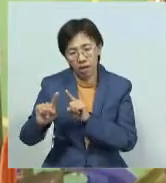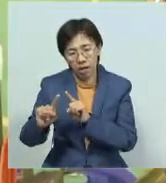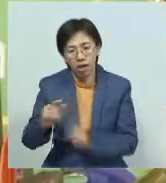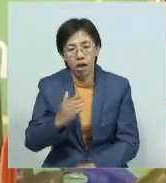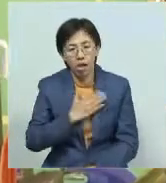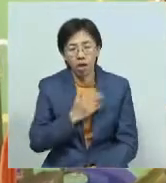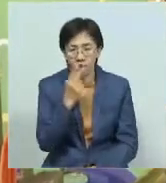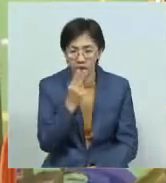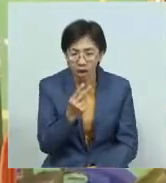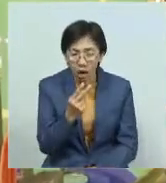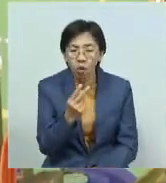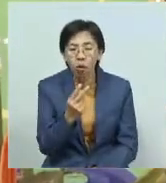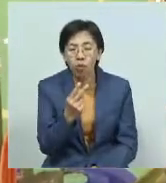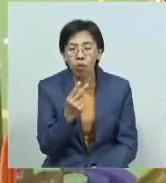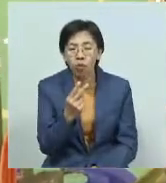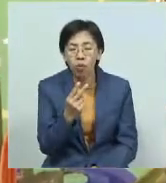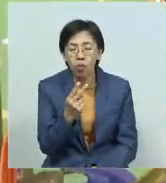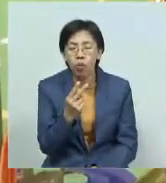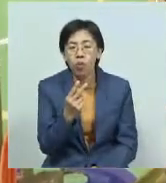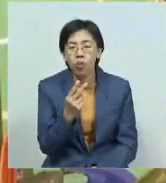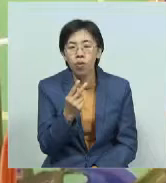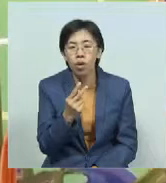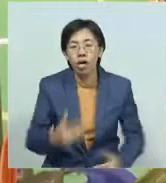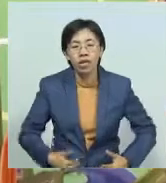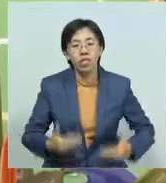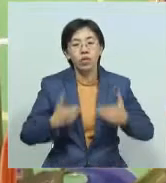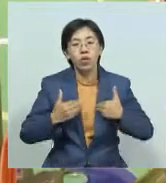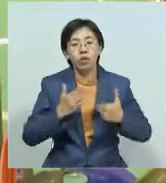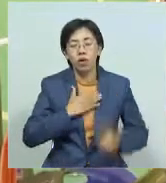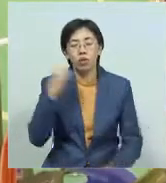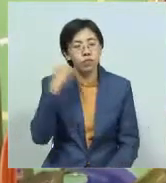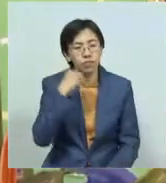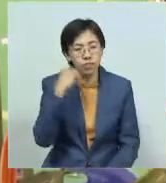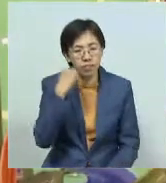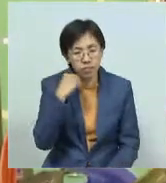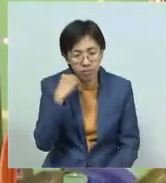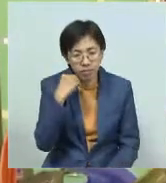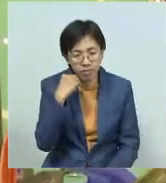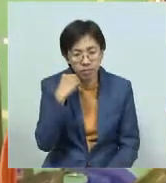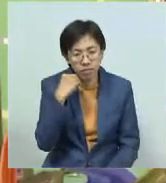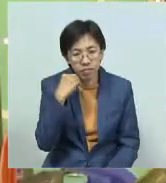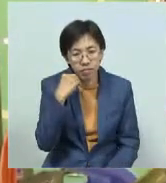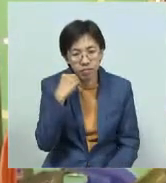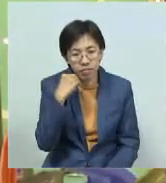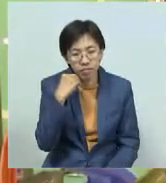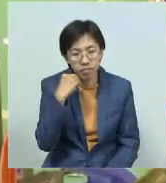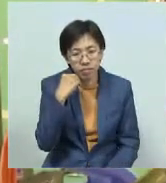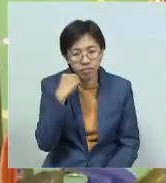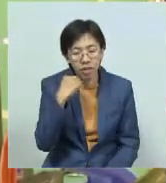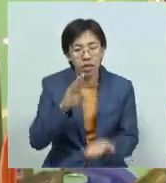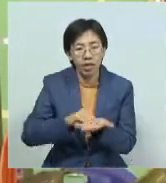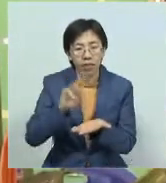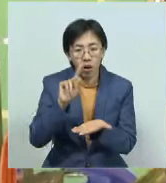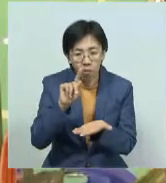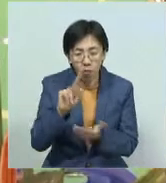ราจะเห็นว่าในปัจจุบันเนี่ยนะครับในชีวิตเราเนี่ยทุกอย่างเนี่ยจะขึ้นอยู่กับข้อมูลข่าวส